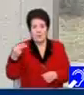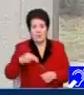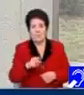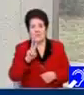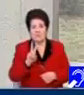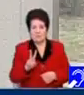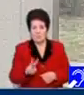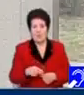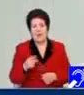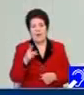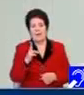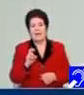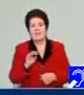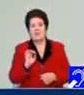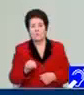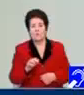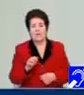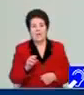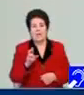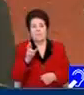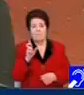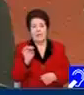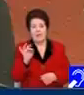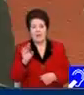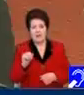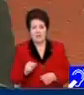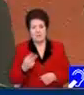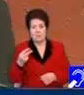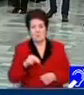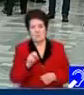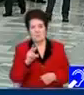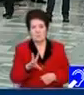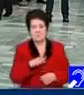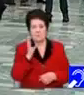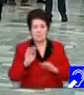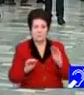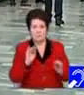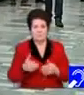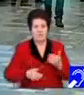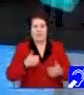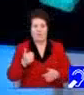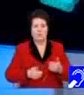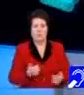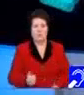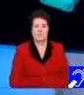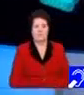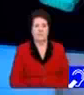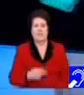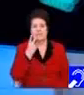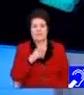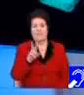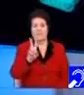la inițiativa criticului de artă Tudor Braga, iar din 2013 a devenit expoziție concurs. Să